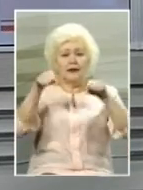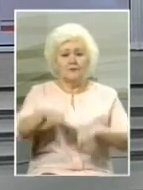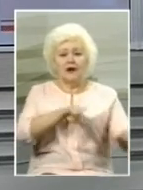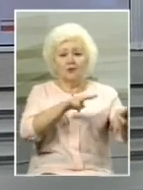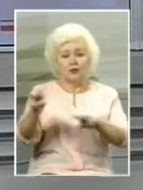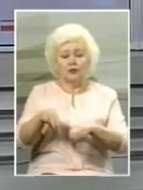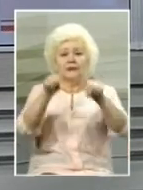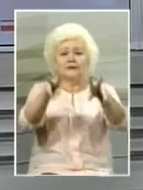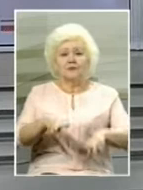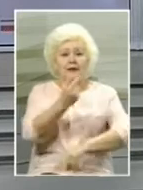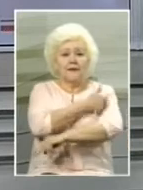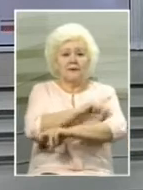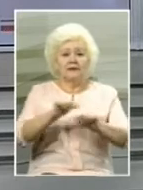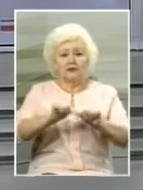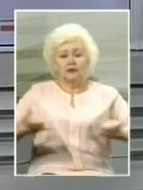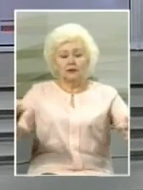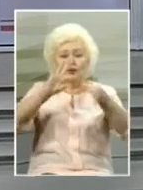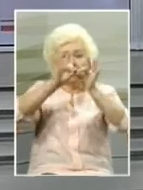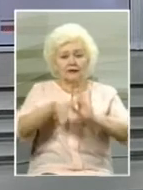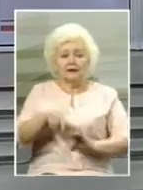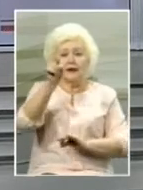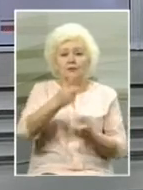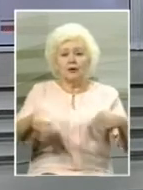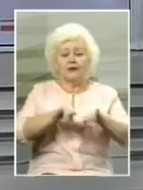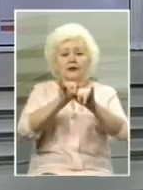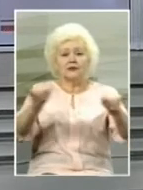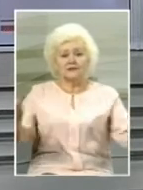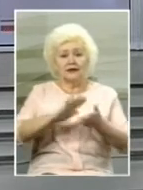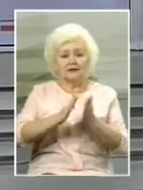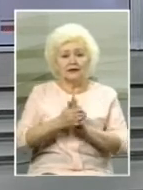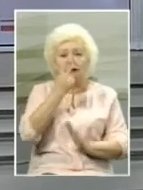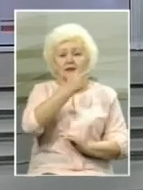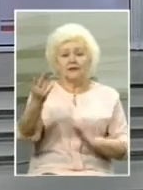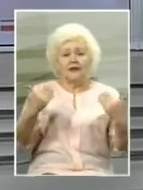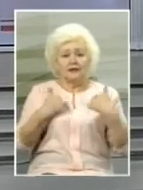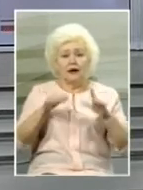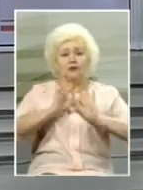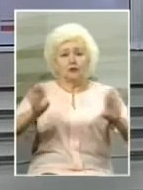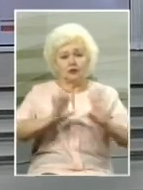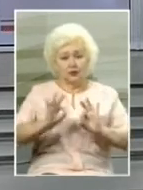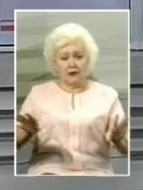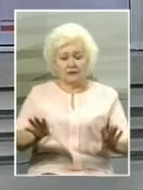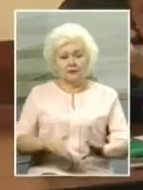правоохоронці та спеціальна медична комісія. Детальніше про те, як розвивається ситуація, дивіться у нашому сюжеті.